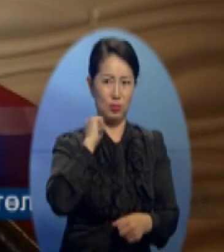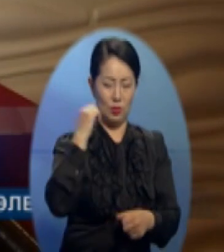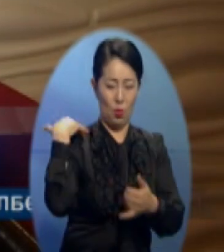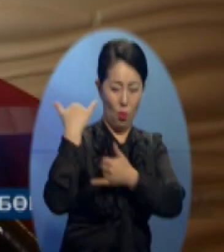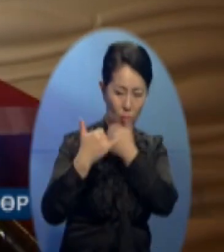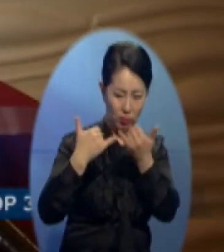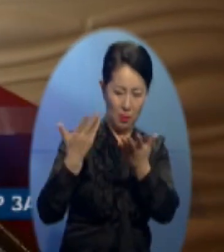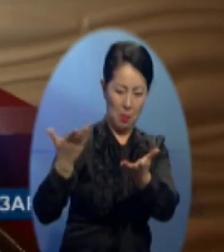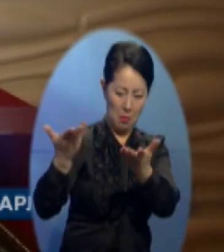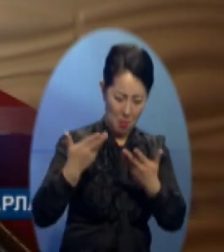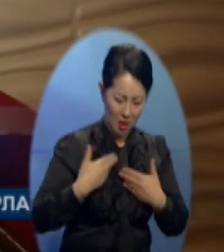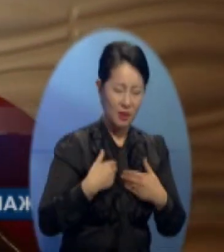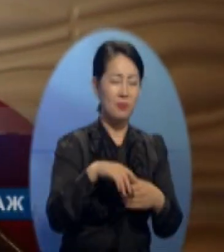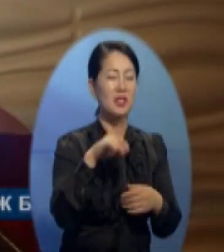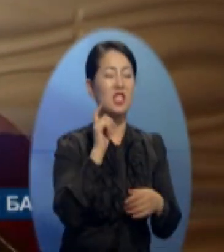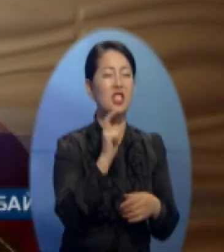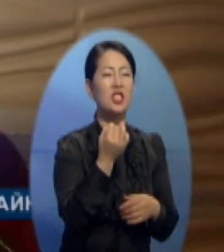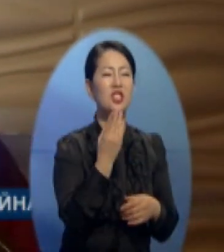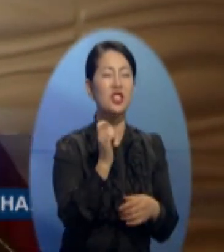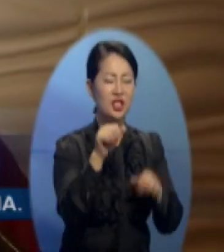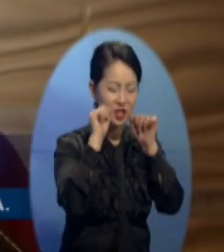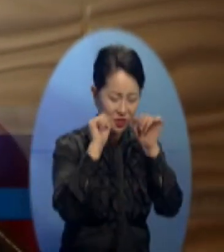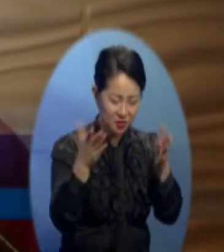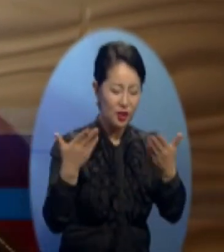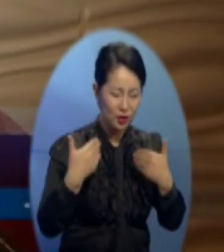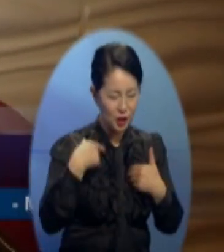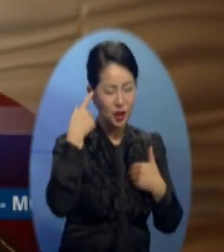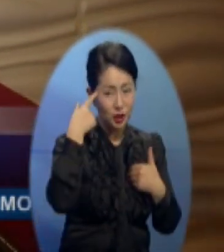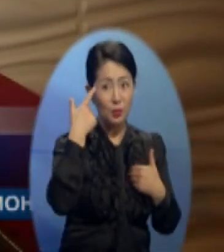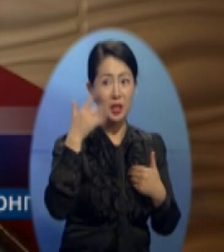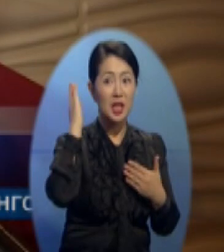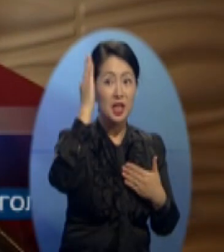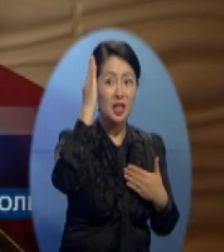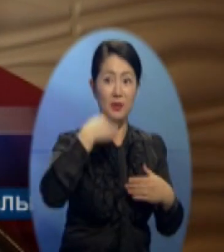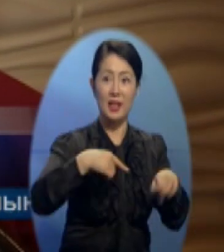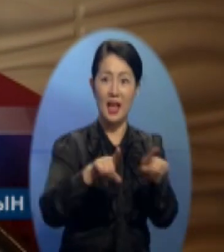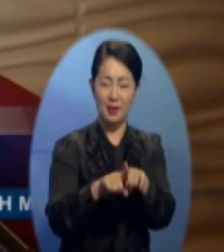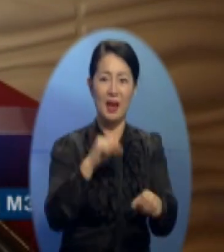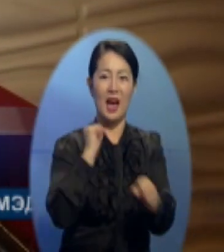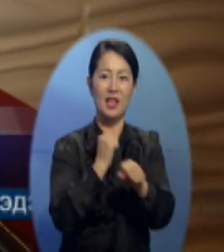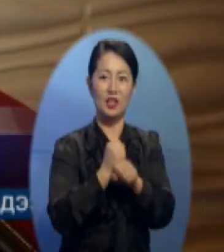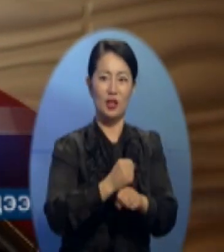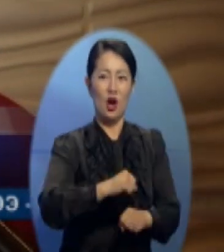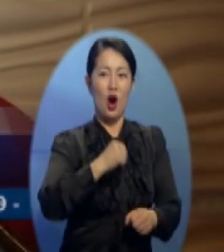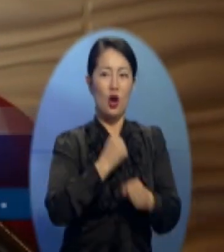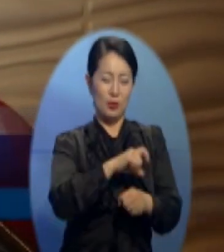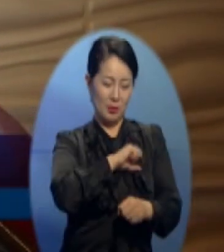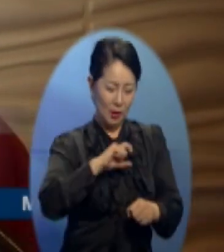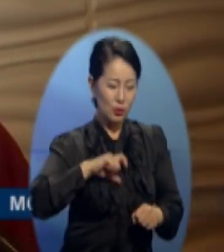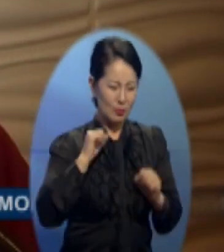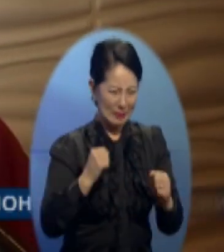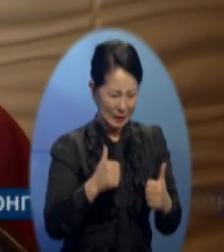удмаас одоо надад өгс одоо хишиг юм болов гэж бодож байна. Одоо ирээдүйд ч гэсэн би одоо хөдөлмөрийн баатар бол хүүхдүүд одоо ингэ